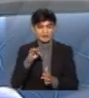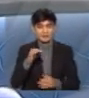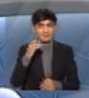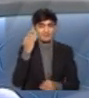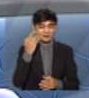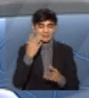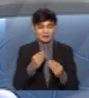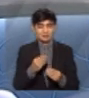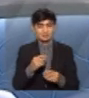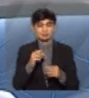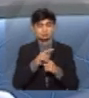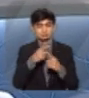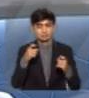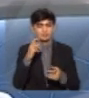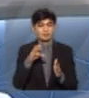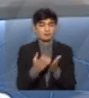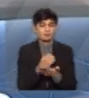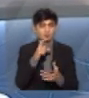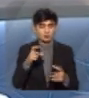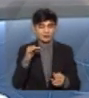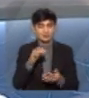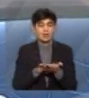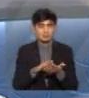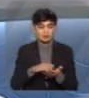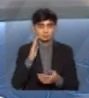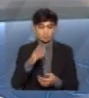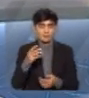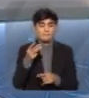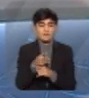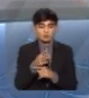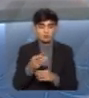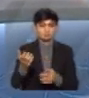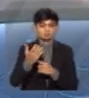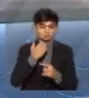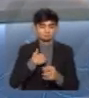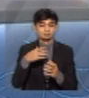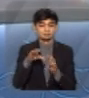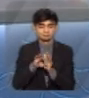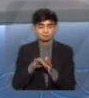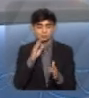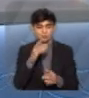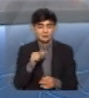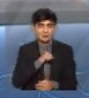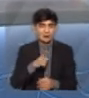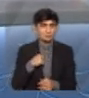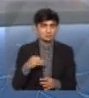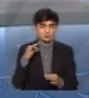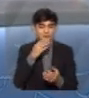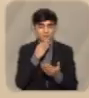эфире Информбюро показывать победителей. А пока продолжаем принимать от вас видео, где вы делитесь с нами самым